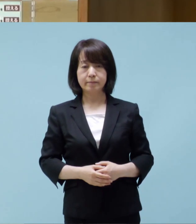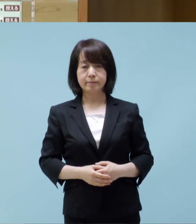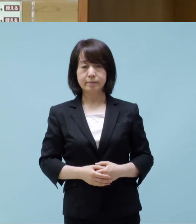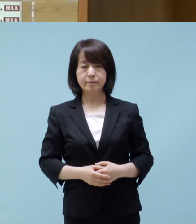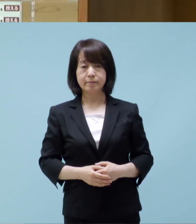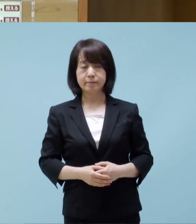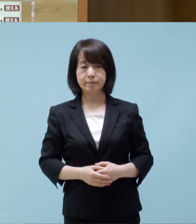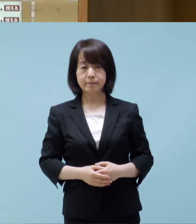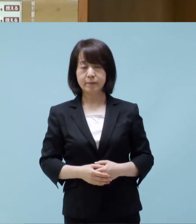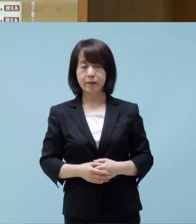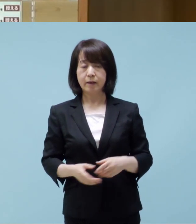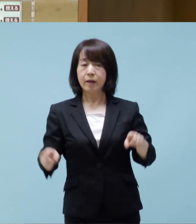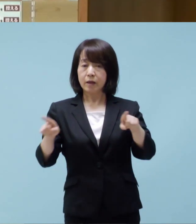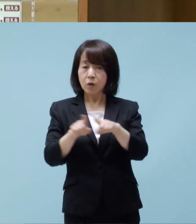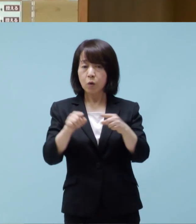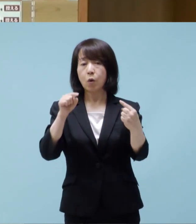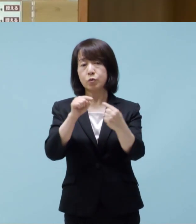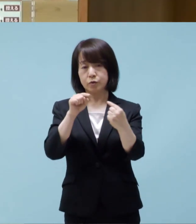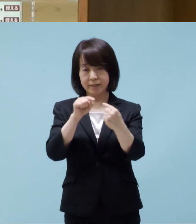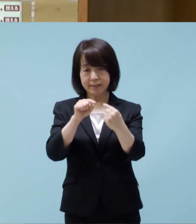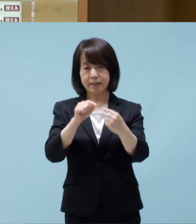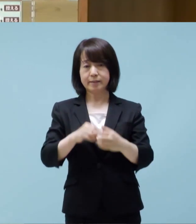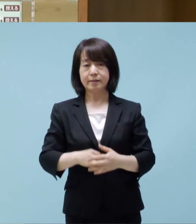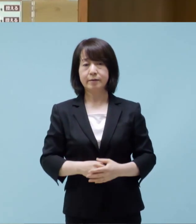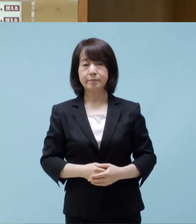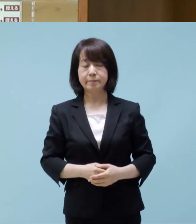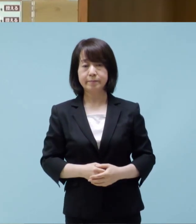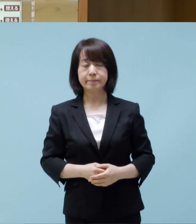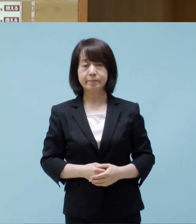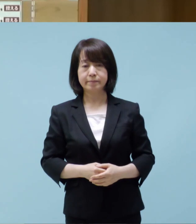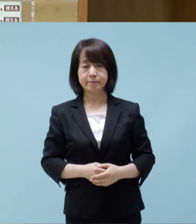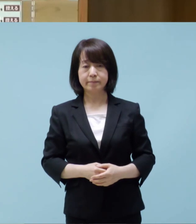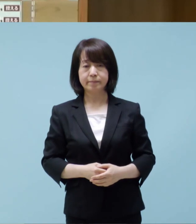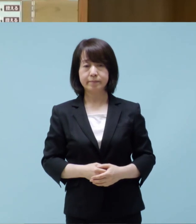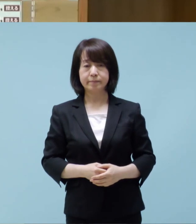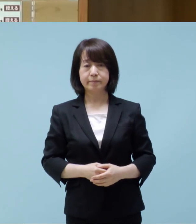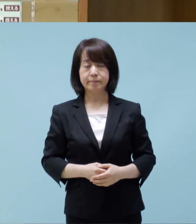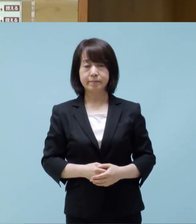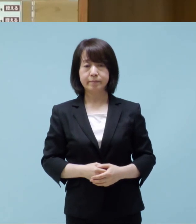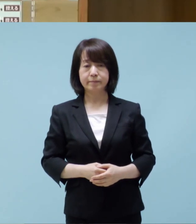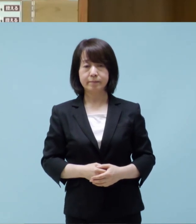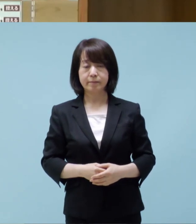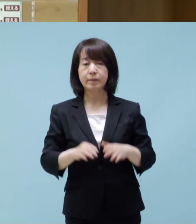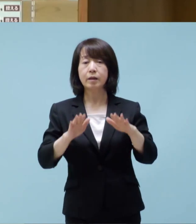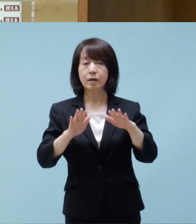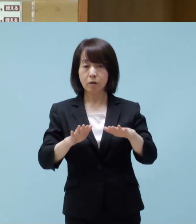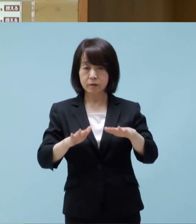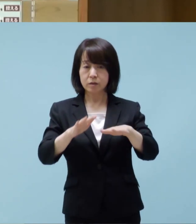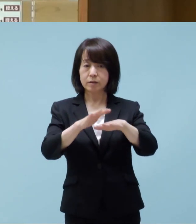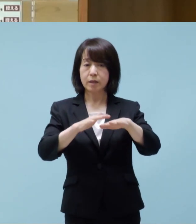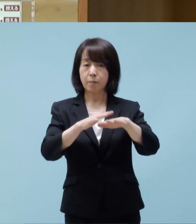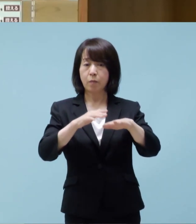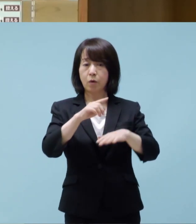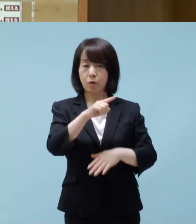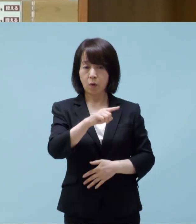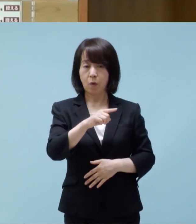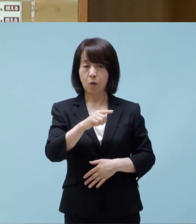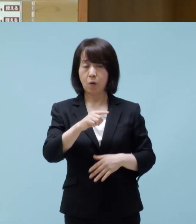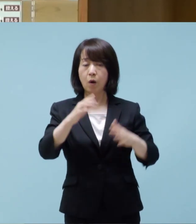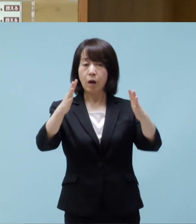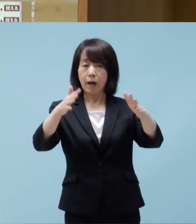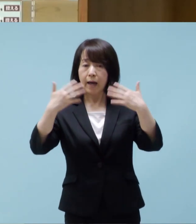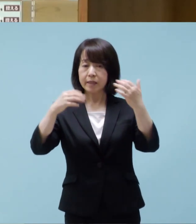共同通信の石黒と申します。関連してなんですけれども、本日札幌の秋元市長